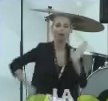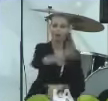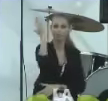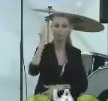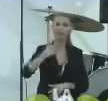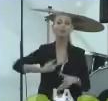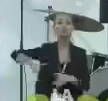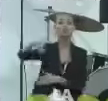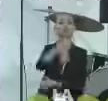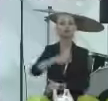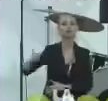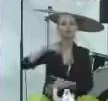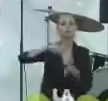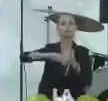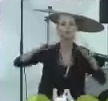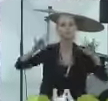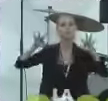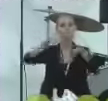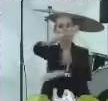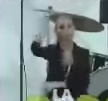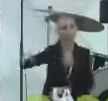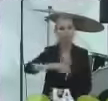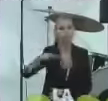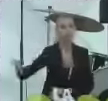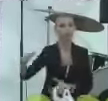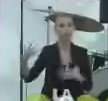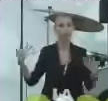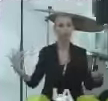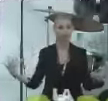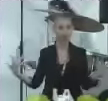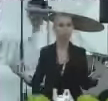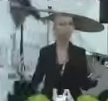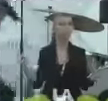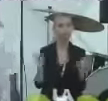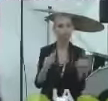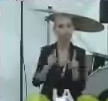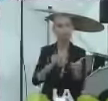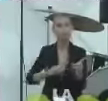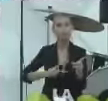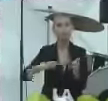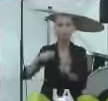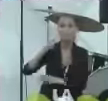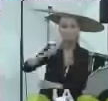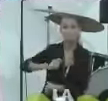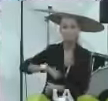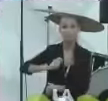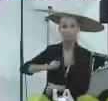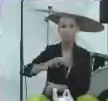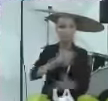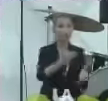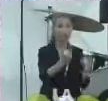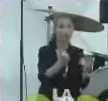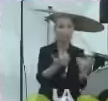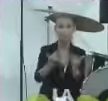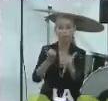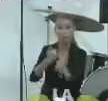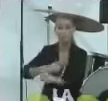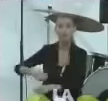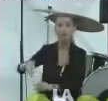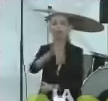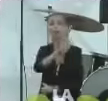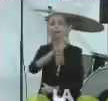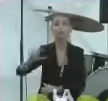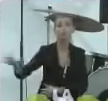100 milioni di euro, voi dovete tenere presente che per la carta acquisti ne danno 45 milioni